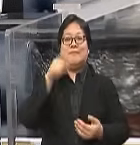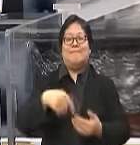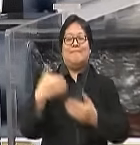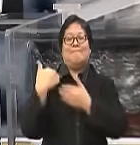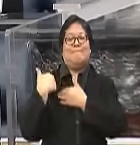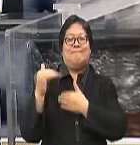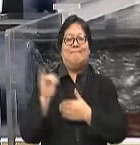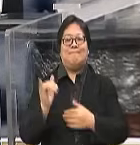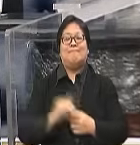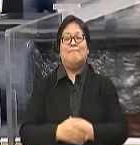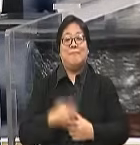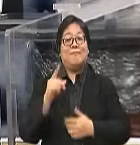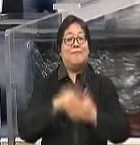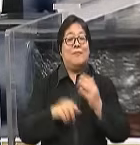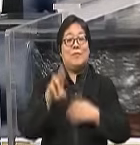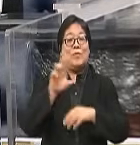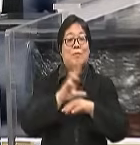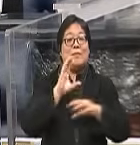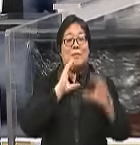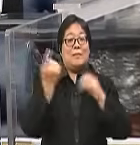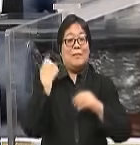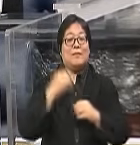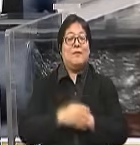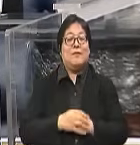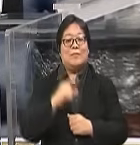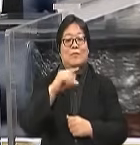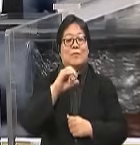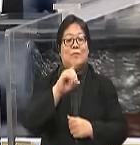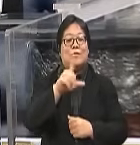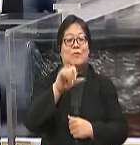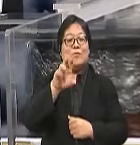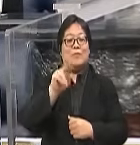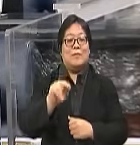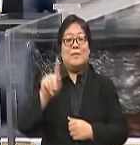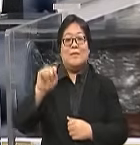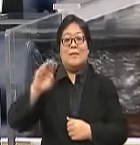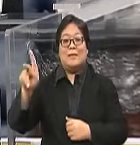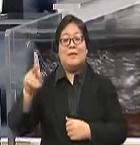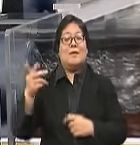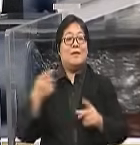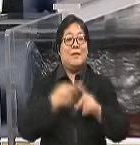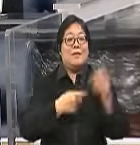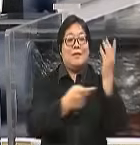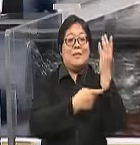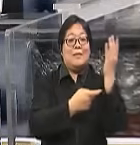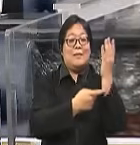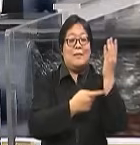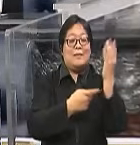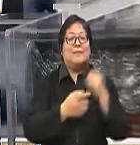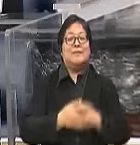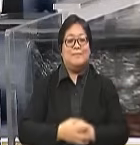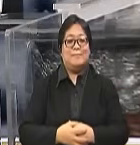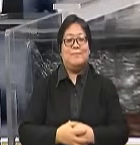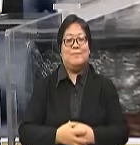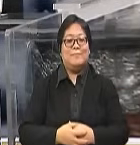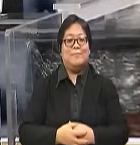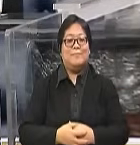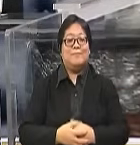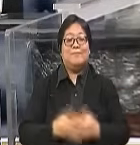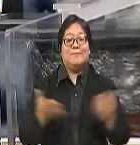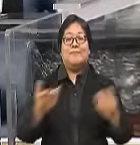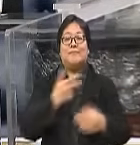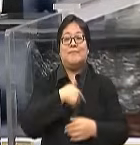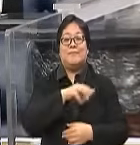tangan iklannya Seperti apa info karoten Golden tiket ngajak andipedia kuota getah pokok getah jadi